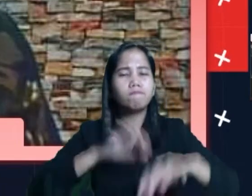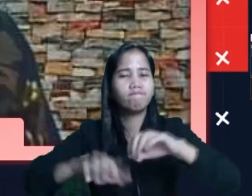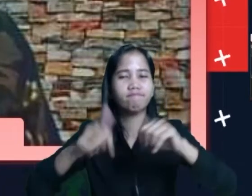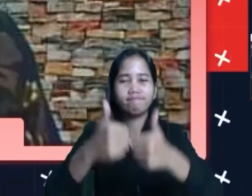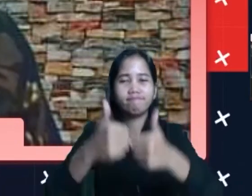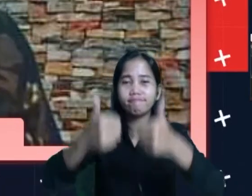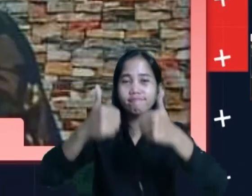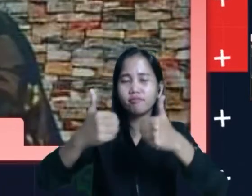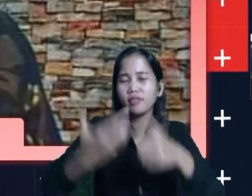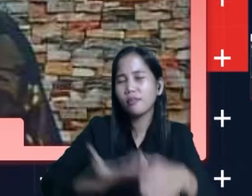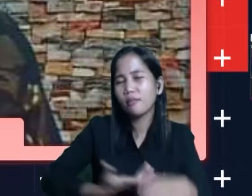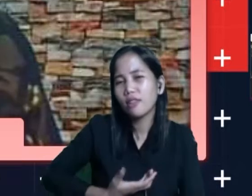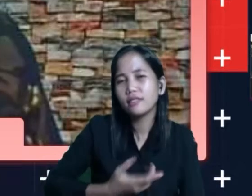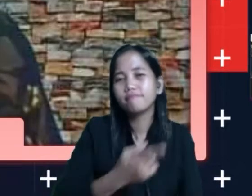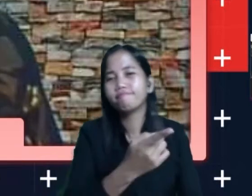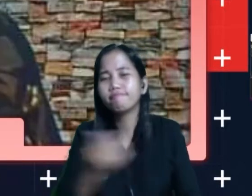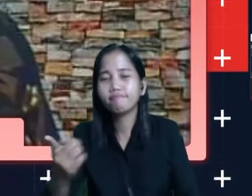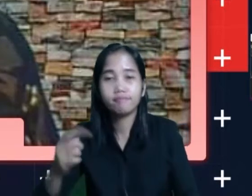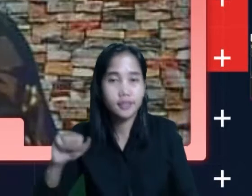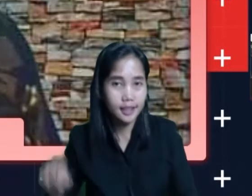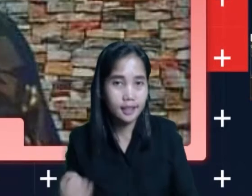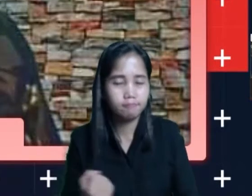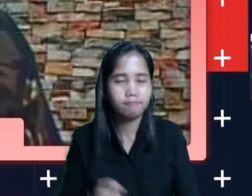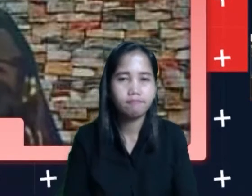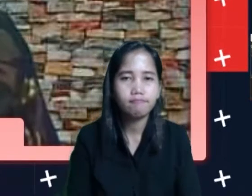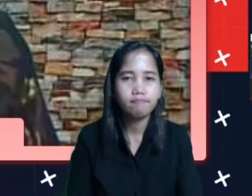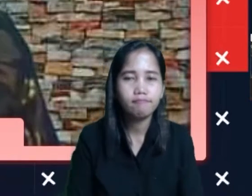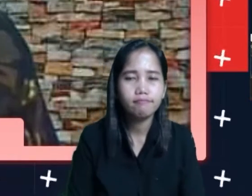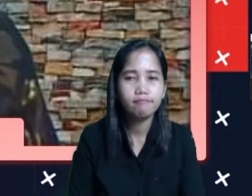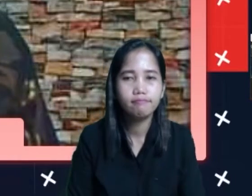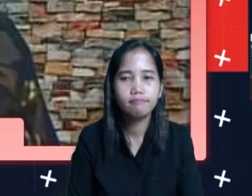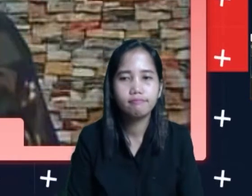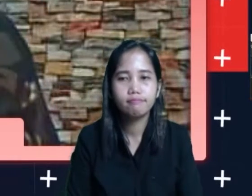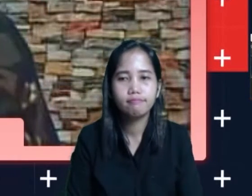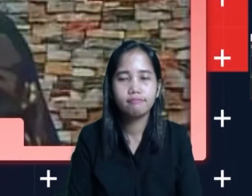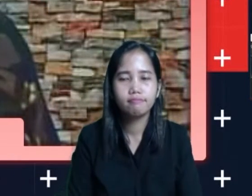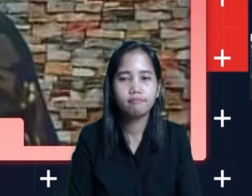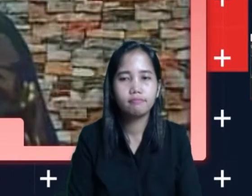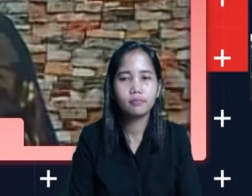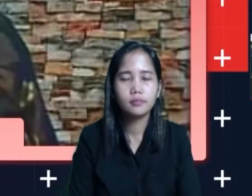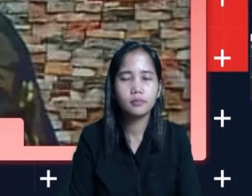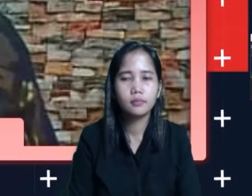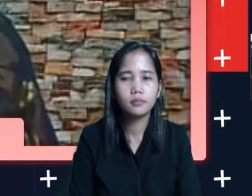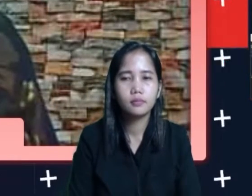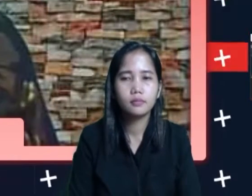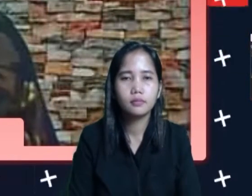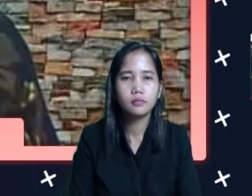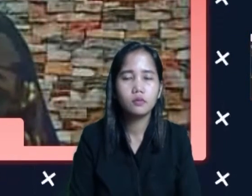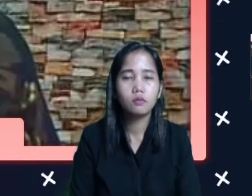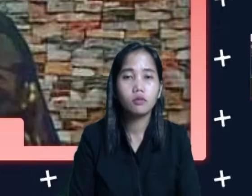oleh dosa. Kecenderungan manusia selalu untuk berbuat dosa. Kalau kita tidak berdoa kepada Tuhan